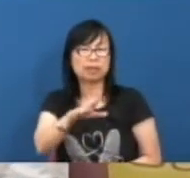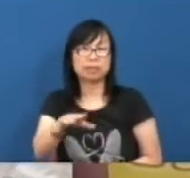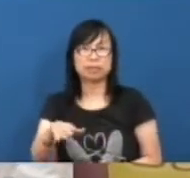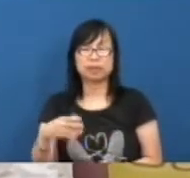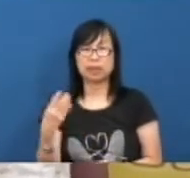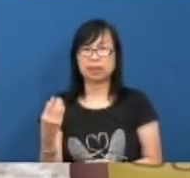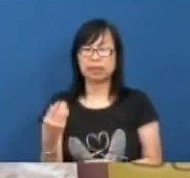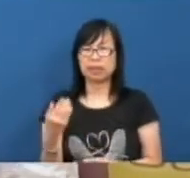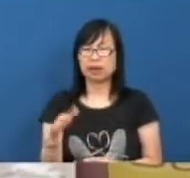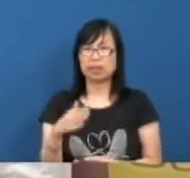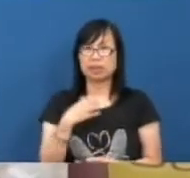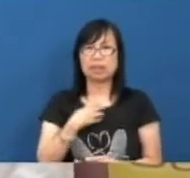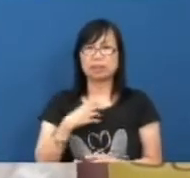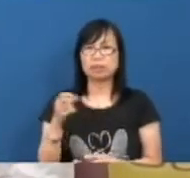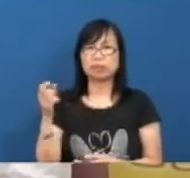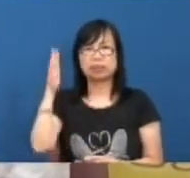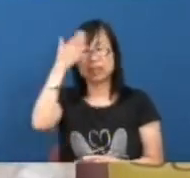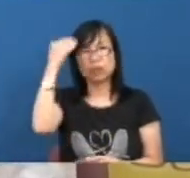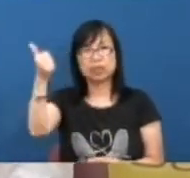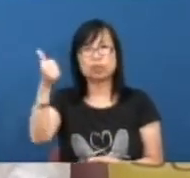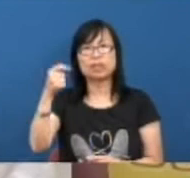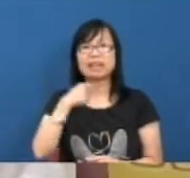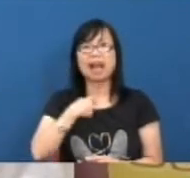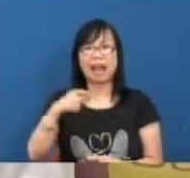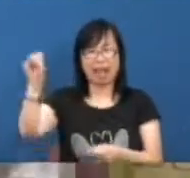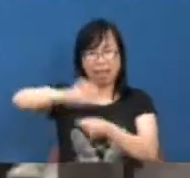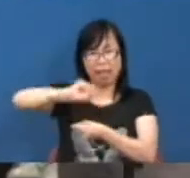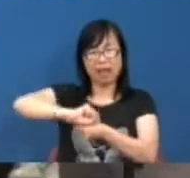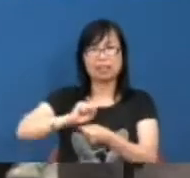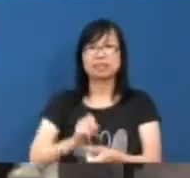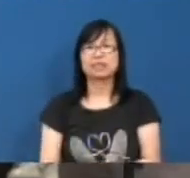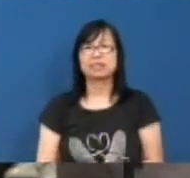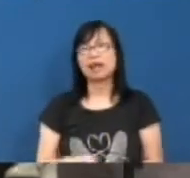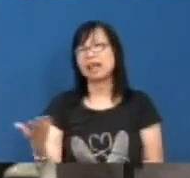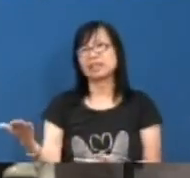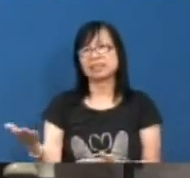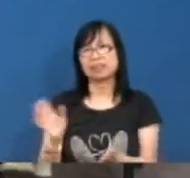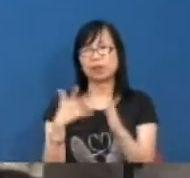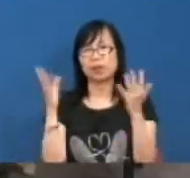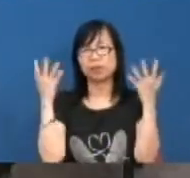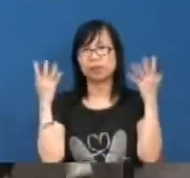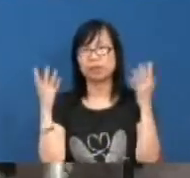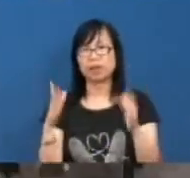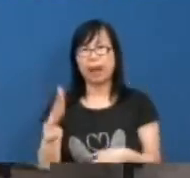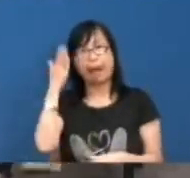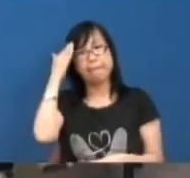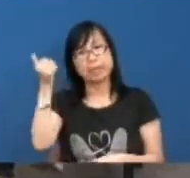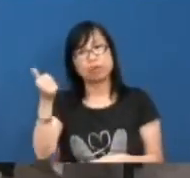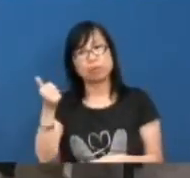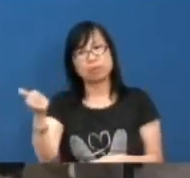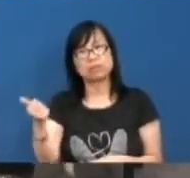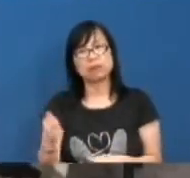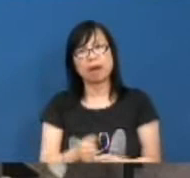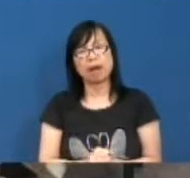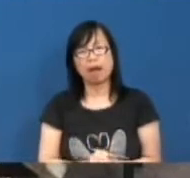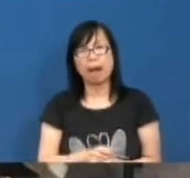协？我哋命运就要加，就系咁啦。 系好嘢。 即系我哋啲命运咧，就系无论